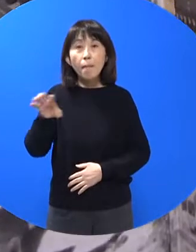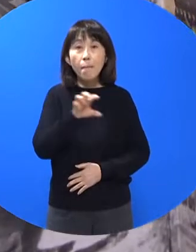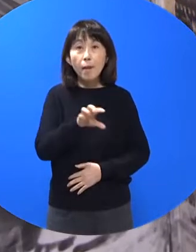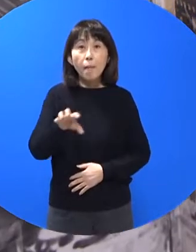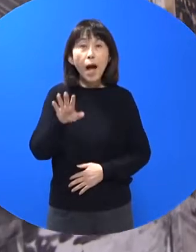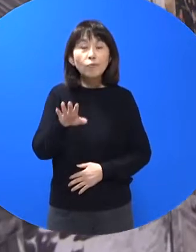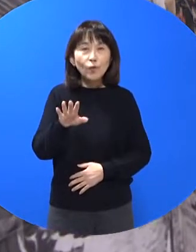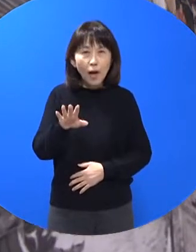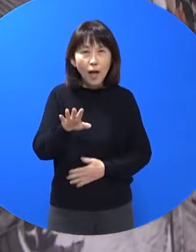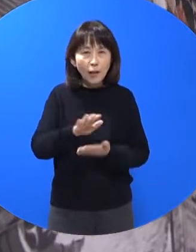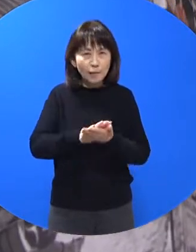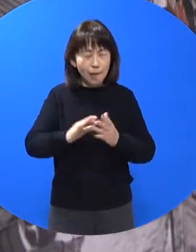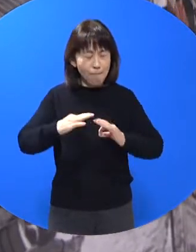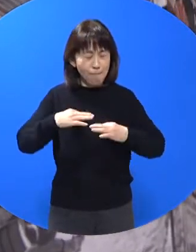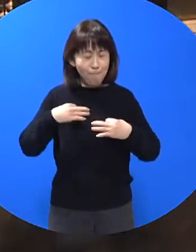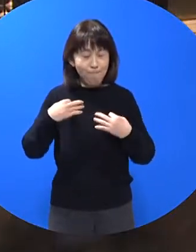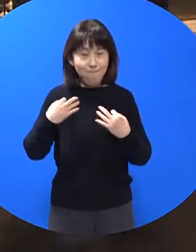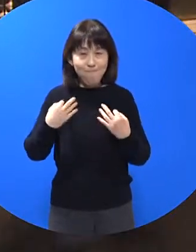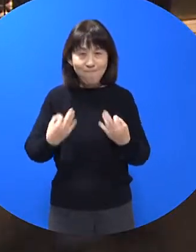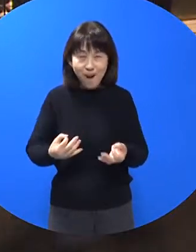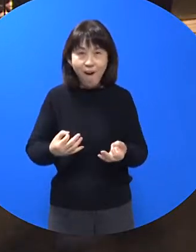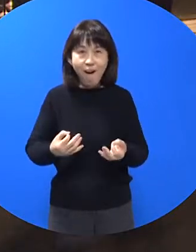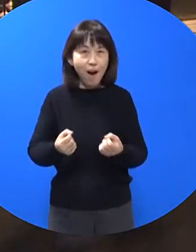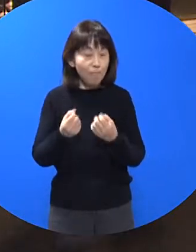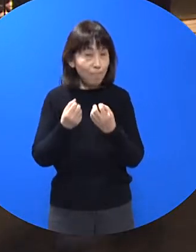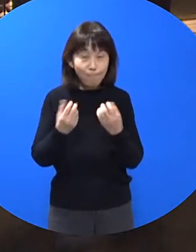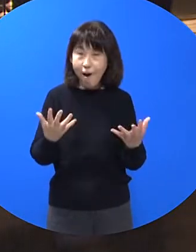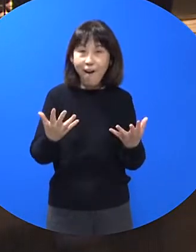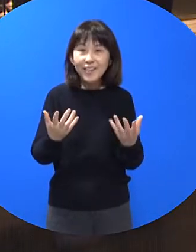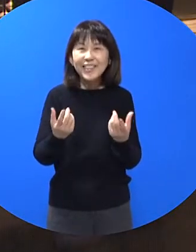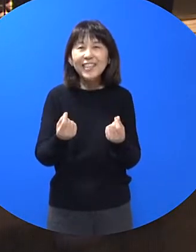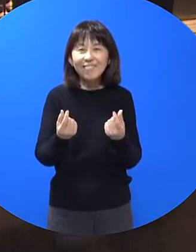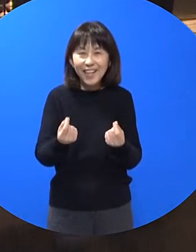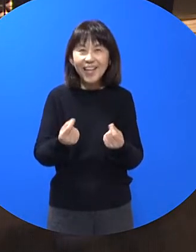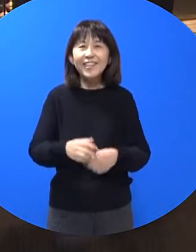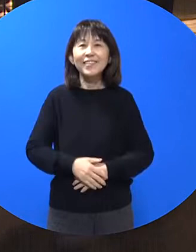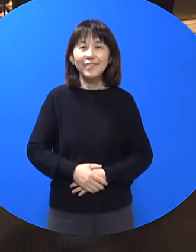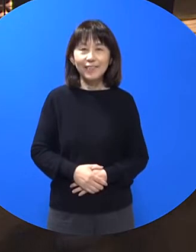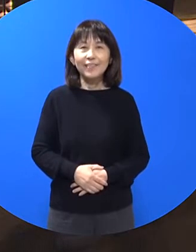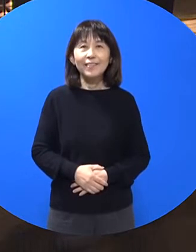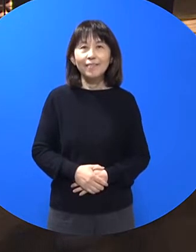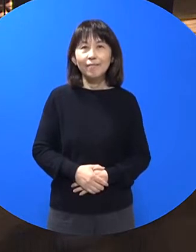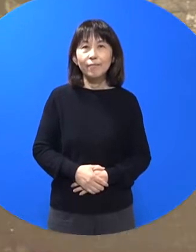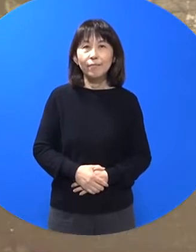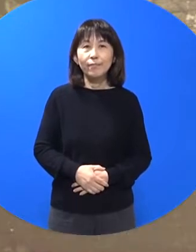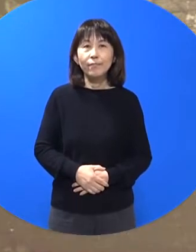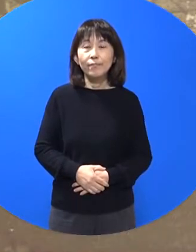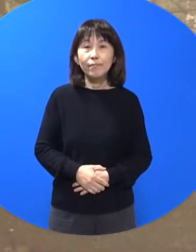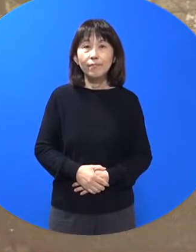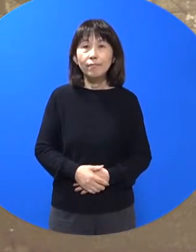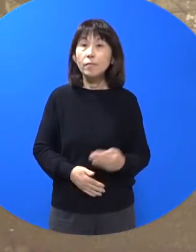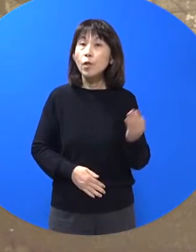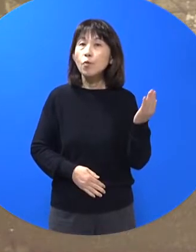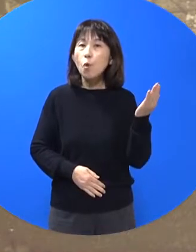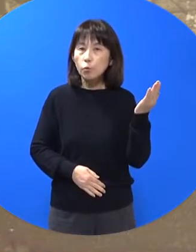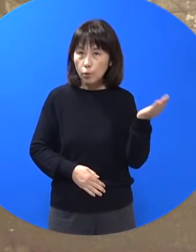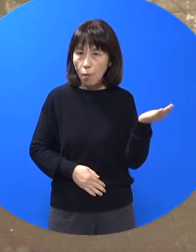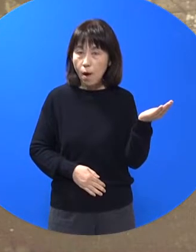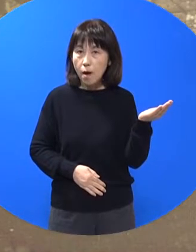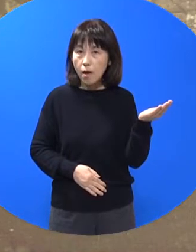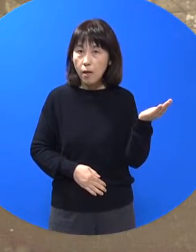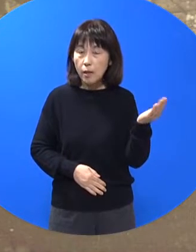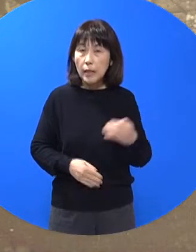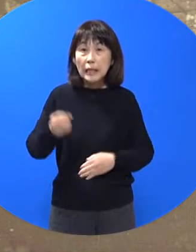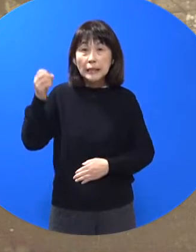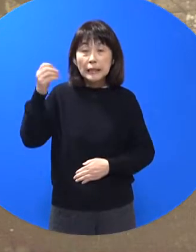らびやかな屏風になってきますね。 絢爛豪華ですね。 はい。 そして第4章では、